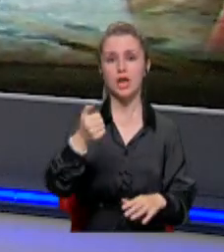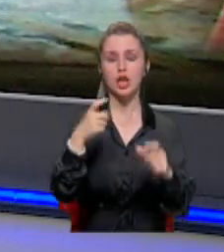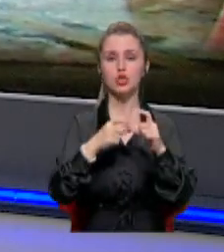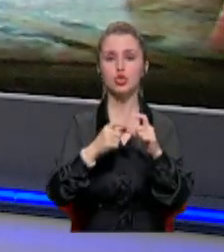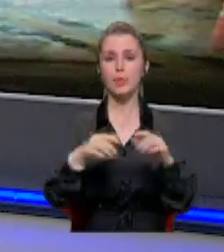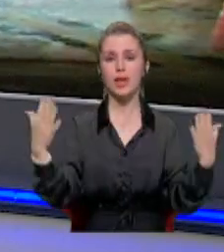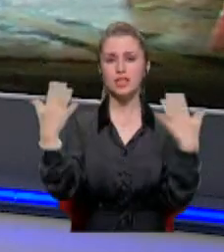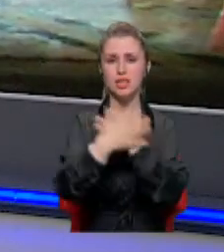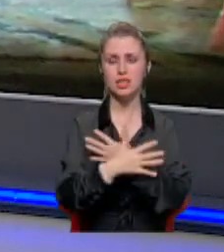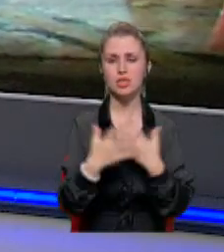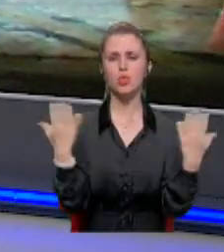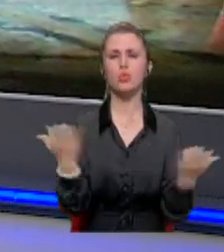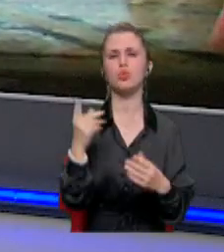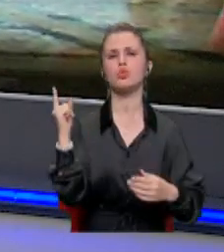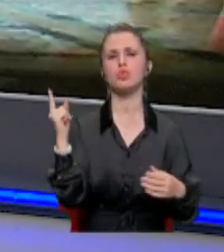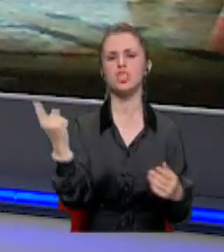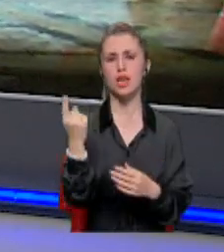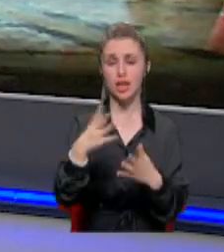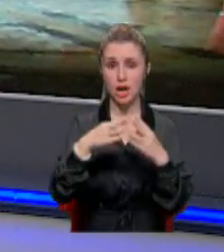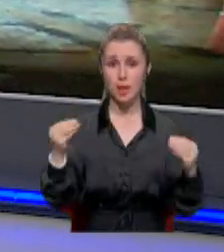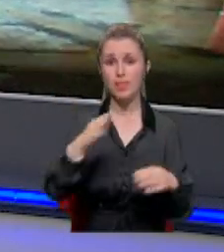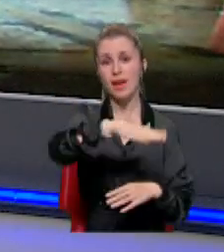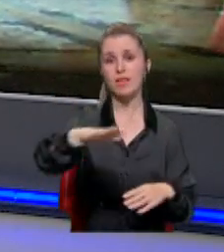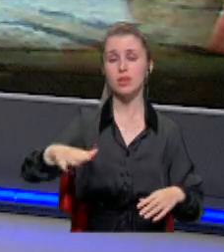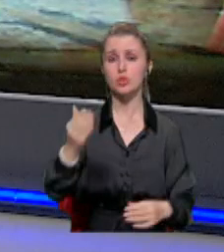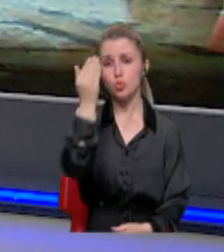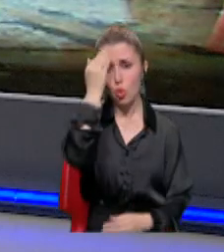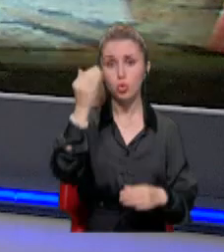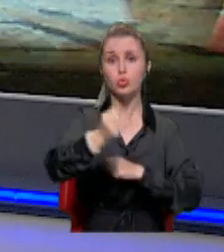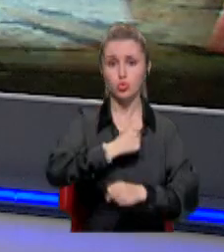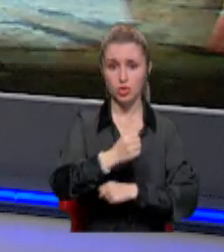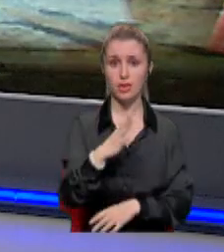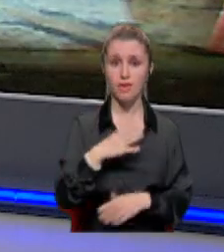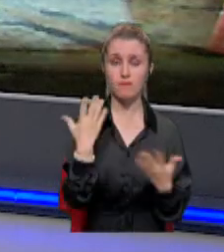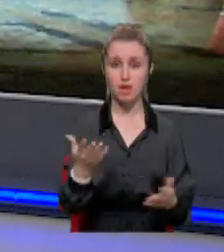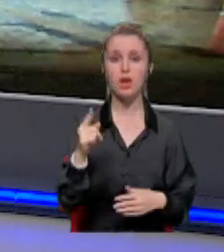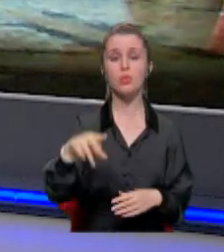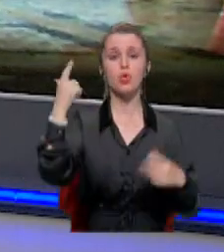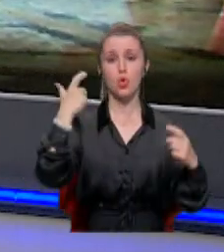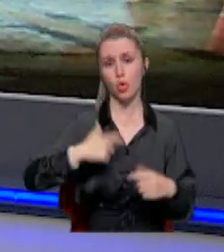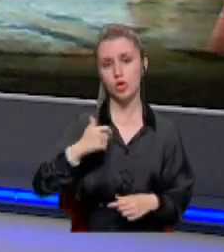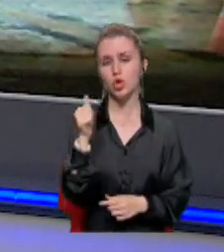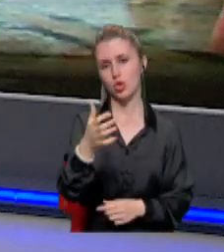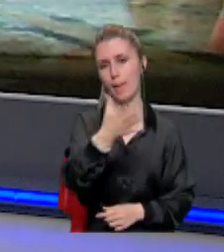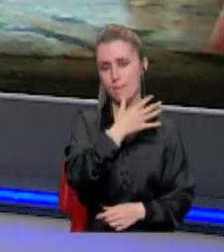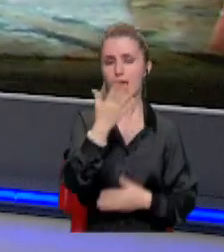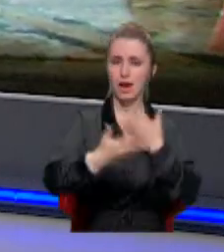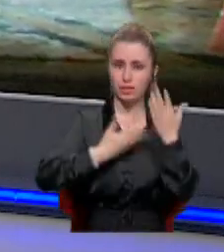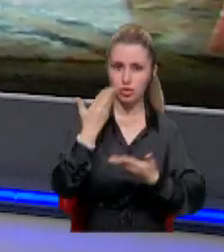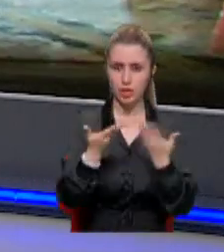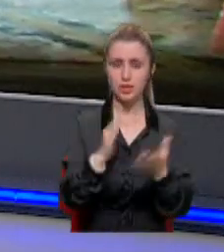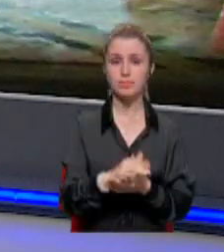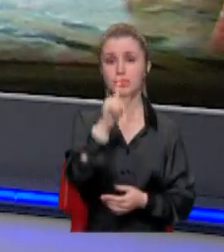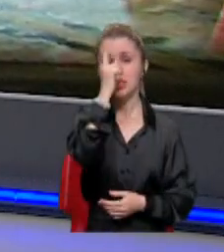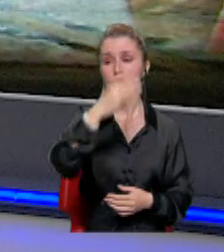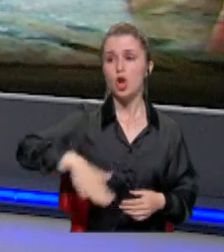Şubat gecesi çok şeyini kaybeden evlatlarımız yoklukla mücadele ediyor her anlamda. Bu özel günde de aktaracağız.